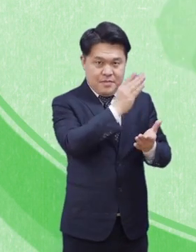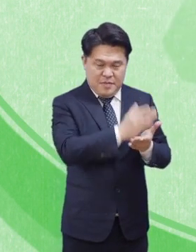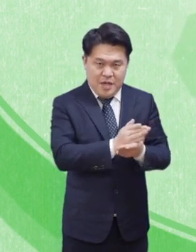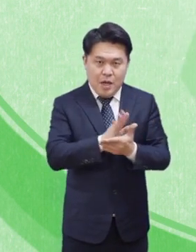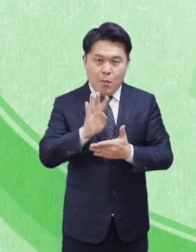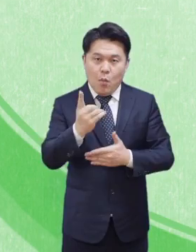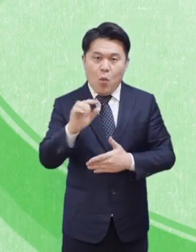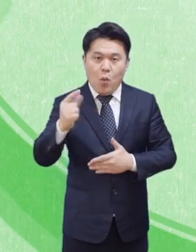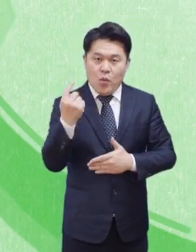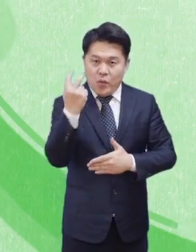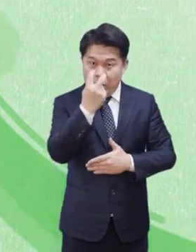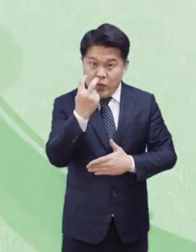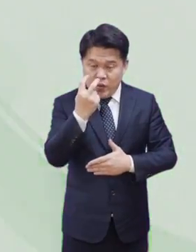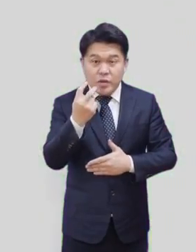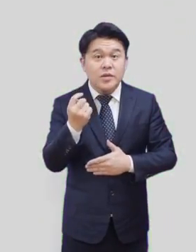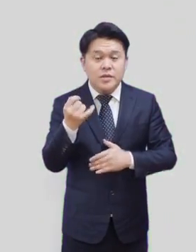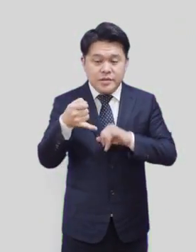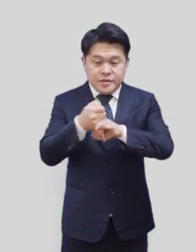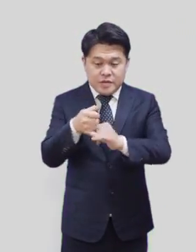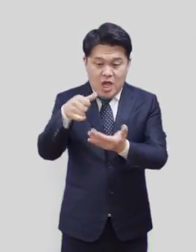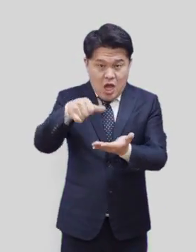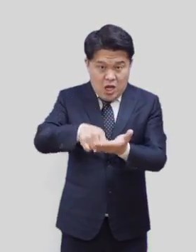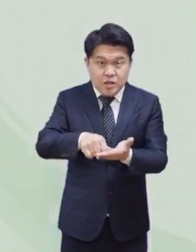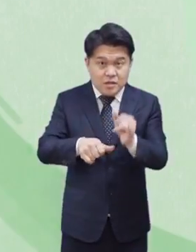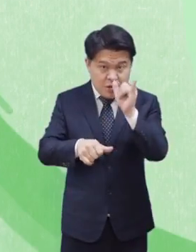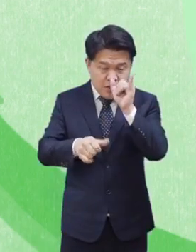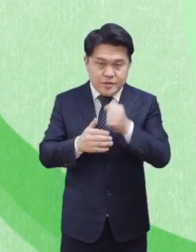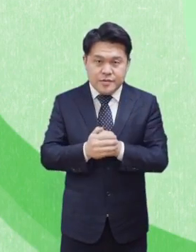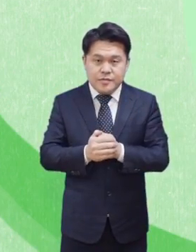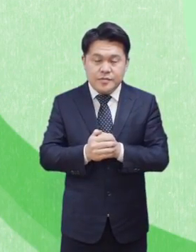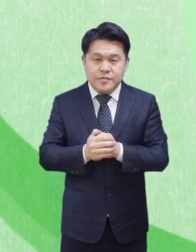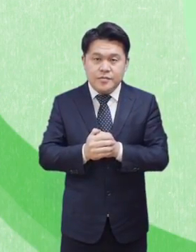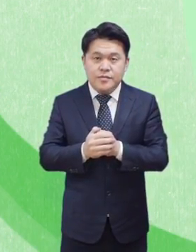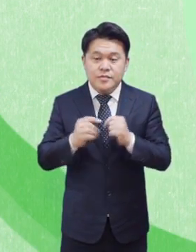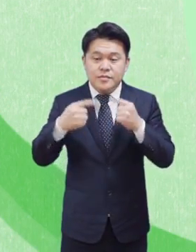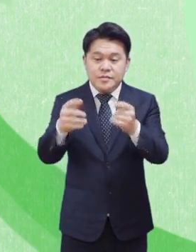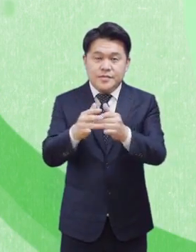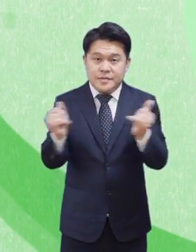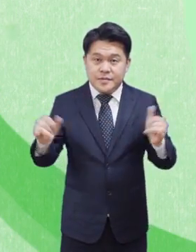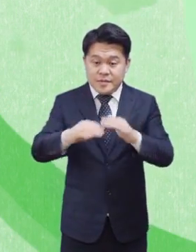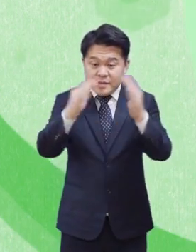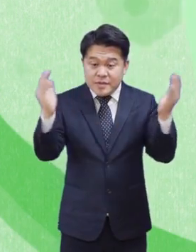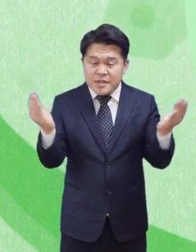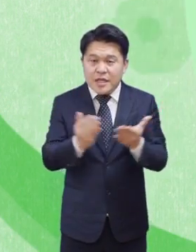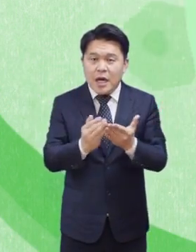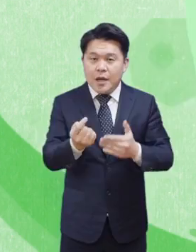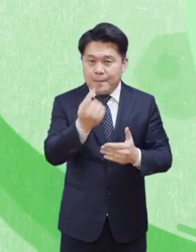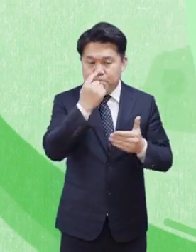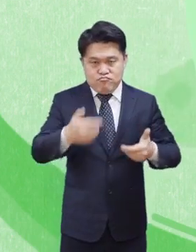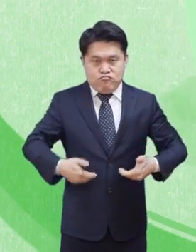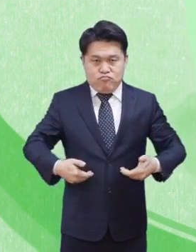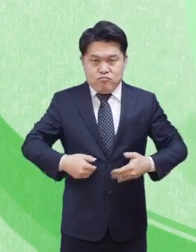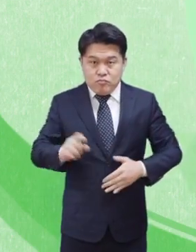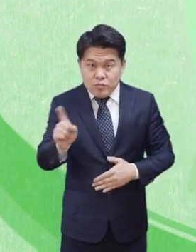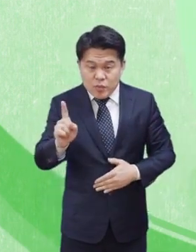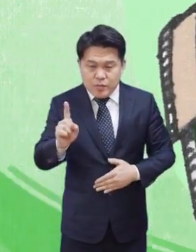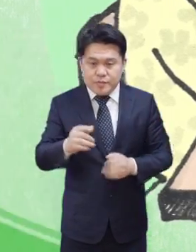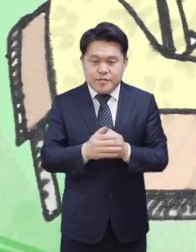보안 서약서도 작성합니다. 장애인 일자리에 참여하는 모든 사람은 교육을